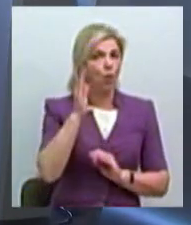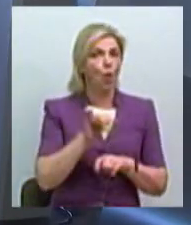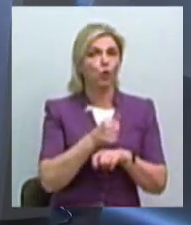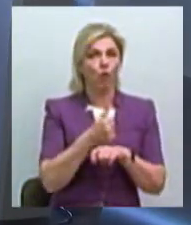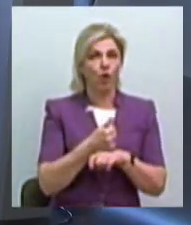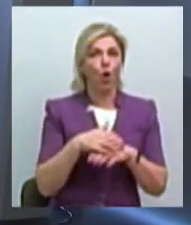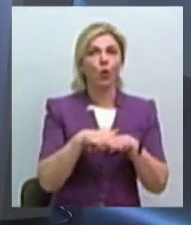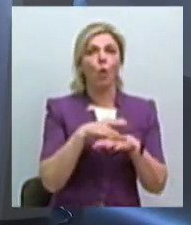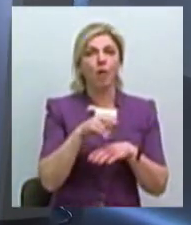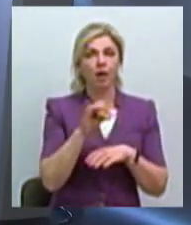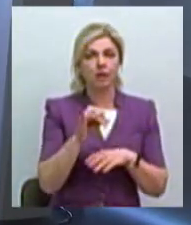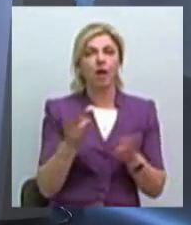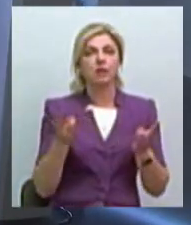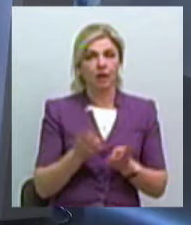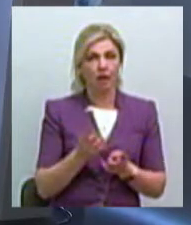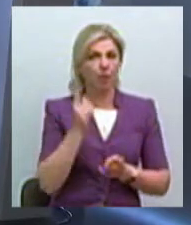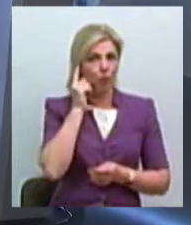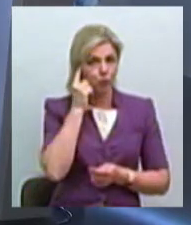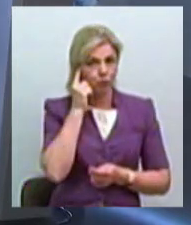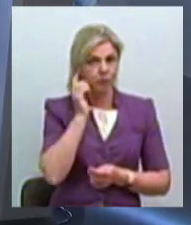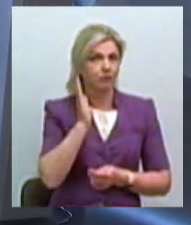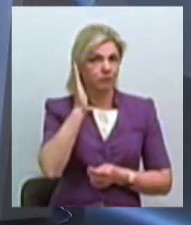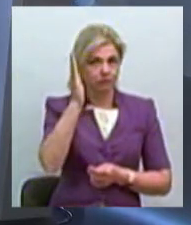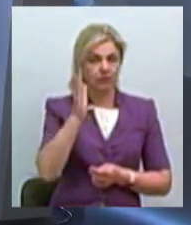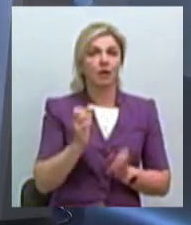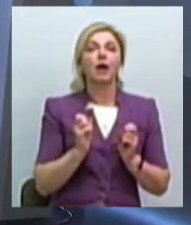громад потрібно буде задуматися, як